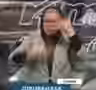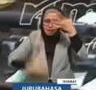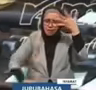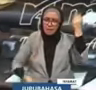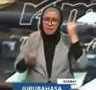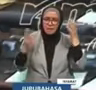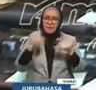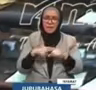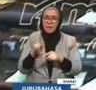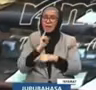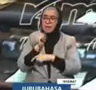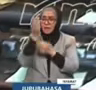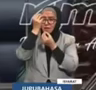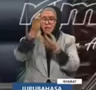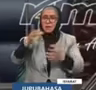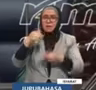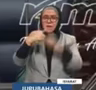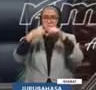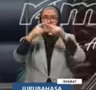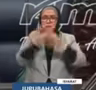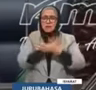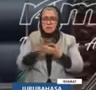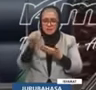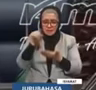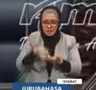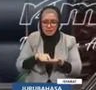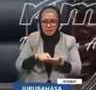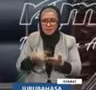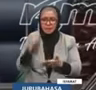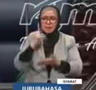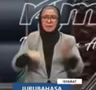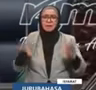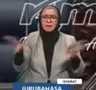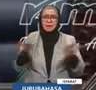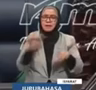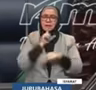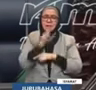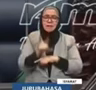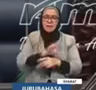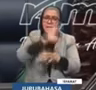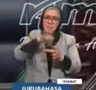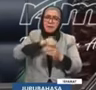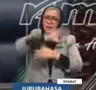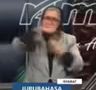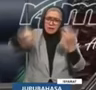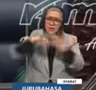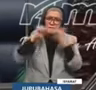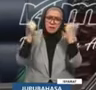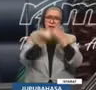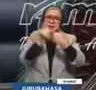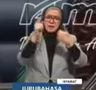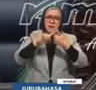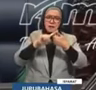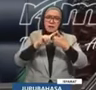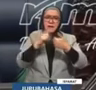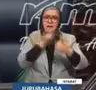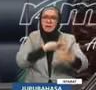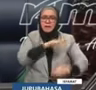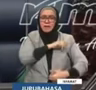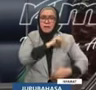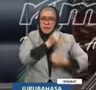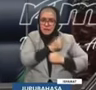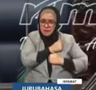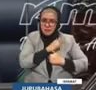berbagai kementerian dan ijensi seperti Kementerian Pertahanan sudah tentunya Kementerian Luar Negeri jabatan